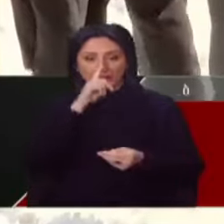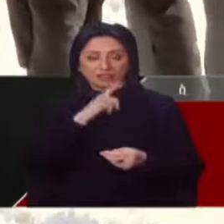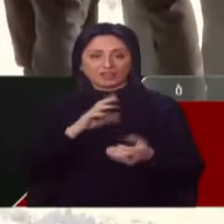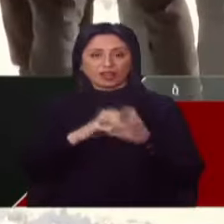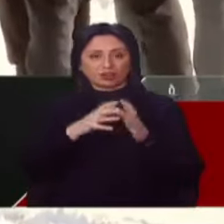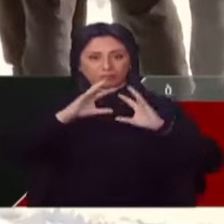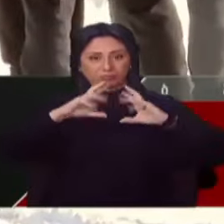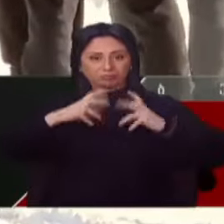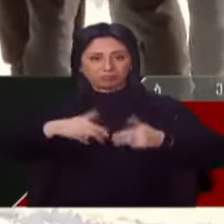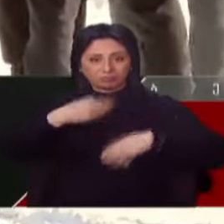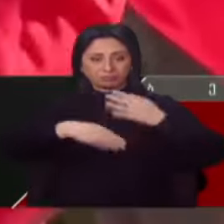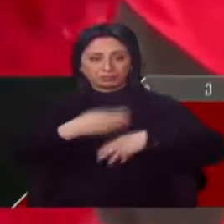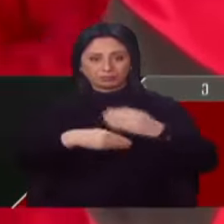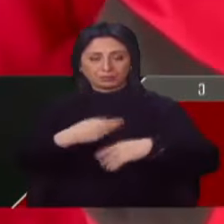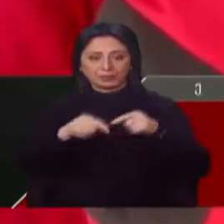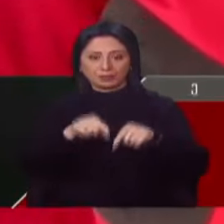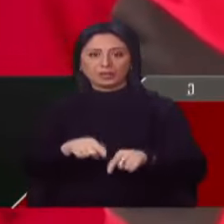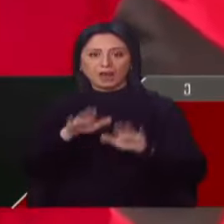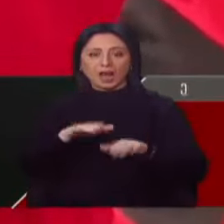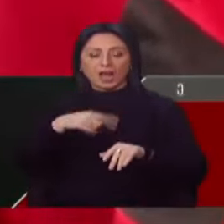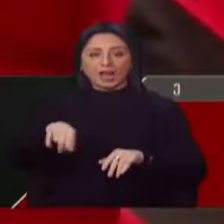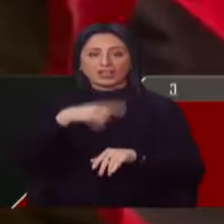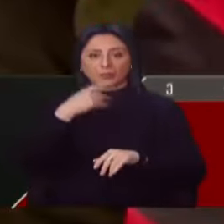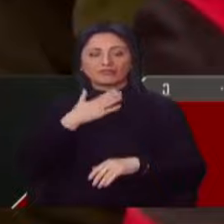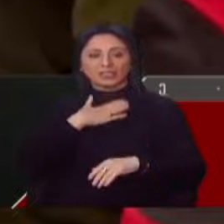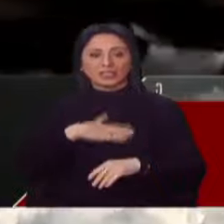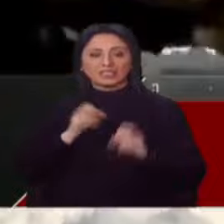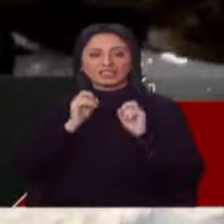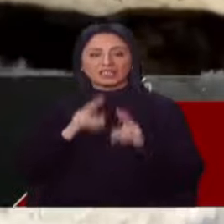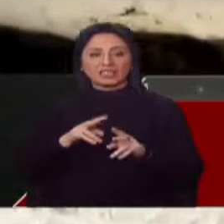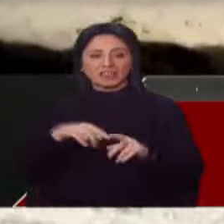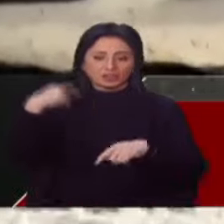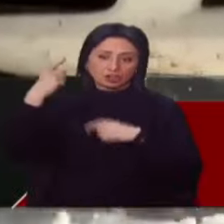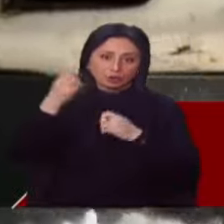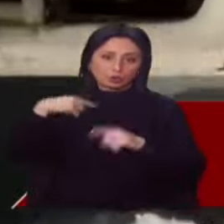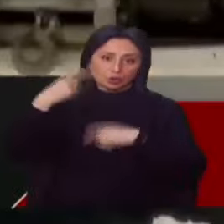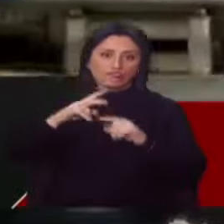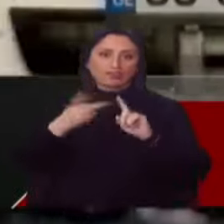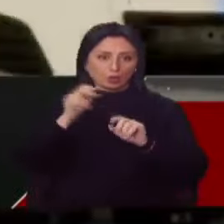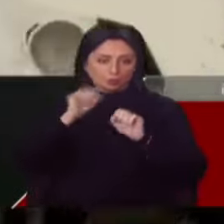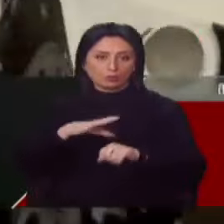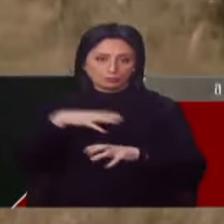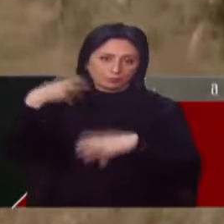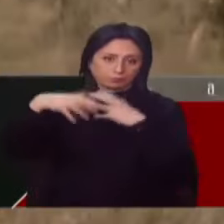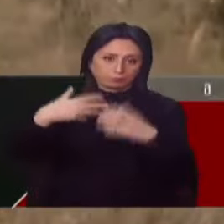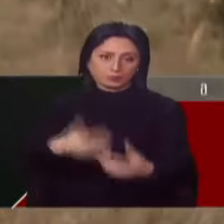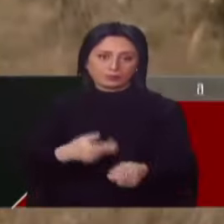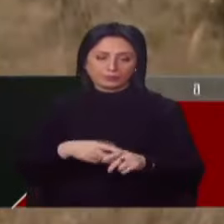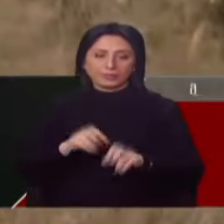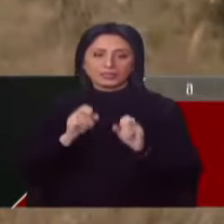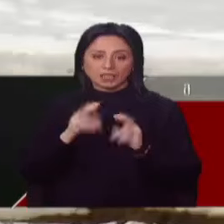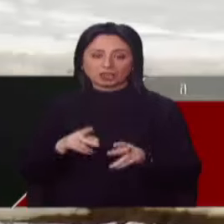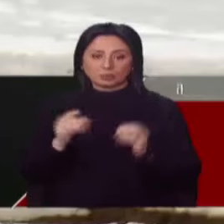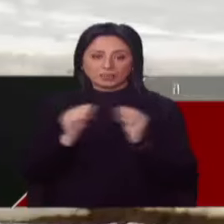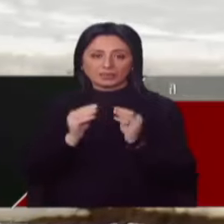და როგორც აქ ადგილობრივები ამბობენ საკმაოდ საშიშია ზვავის გამეორების რისკი ზვავ